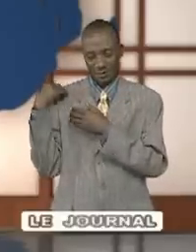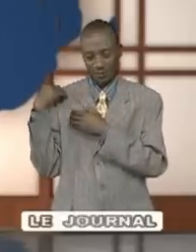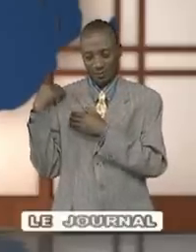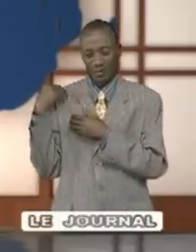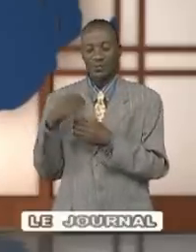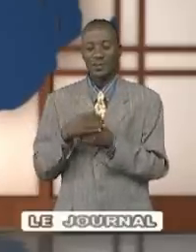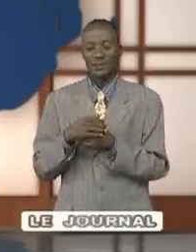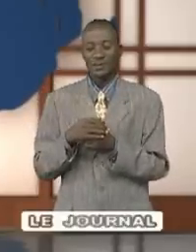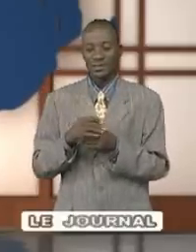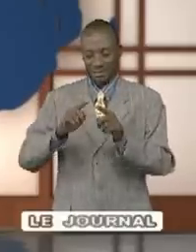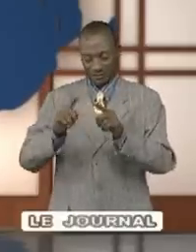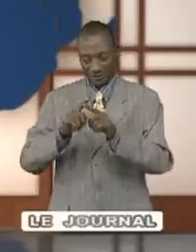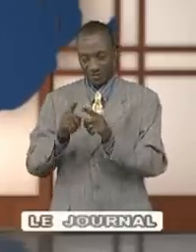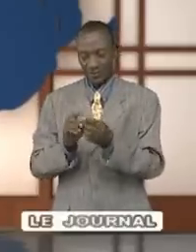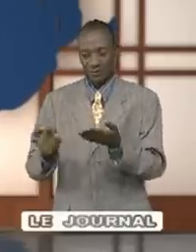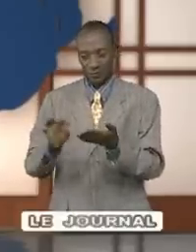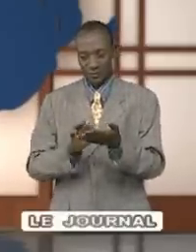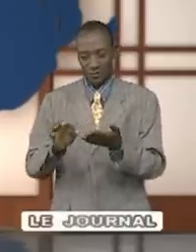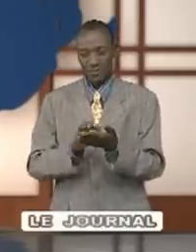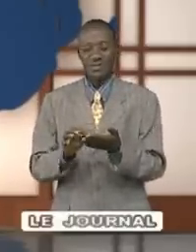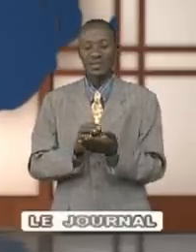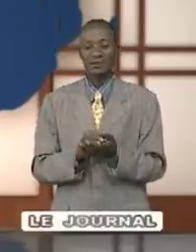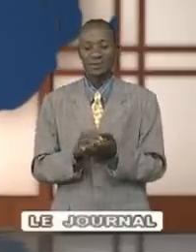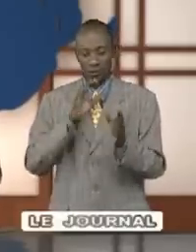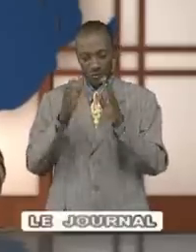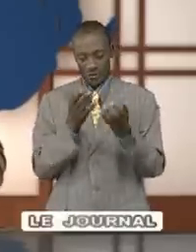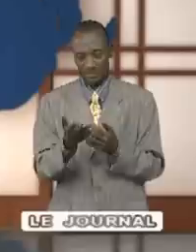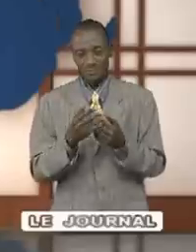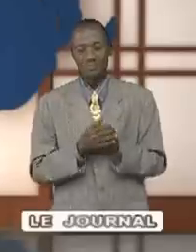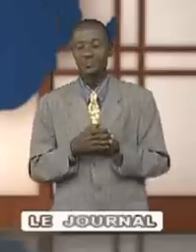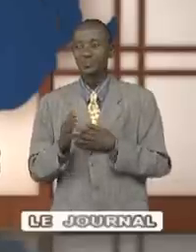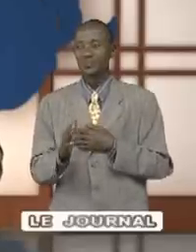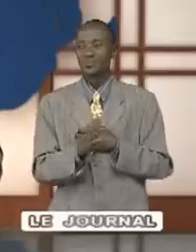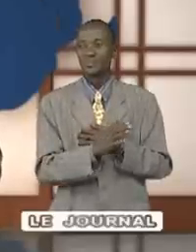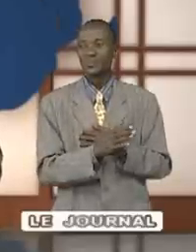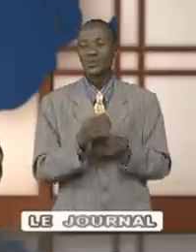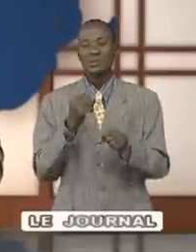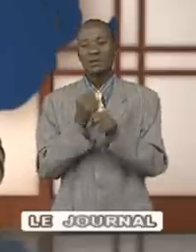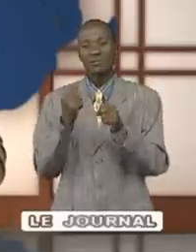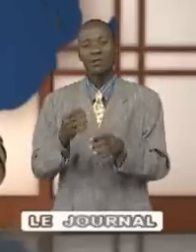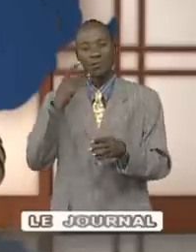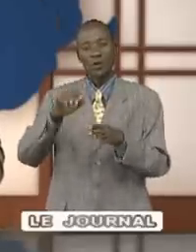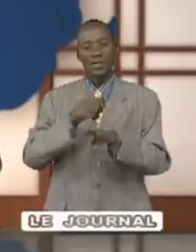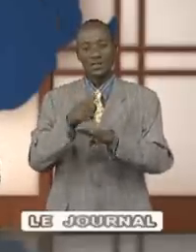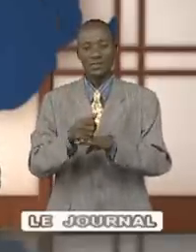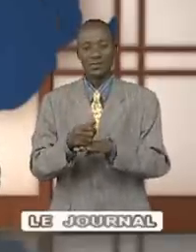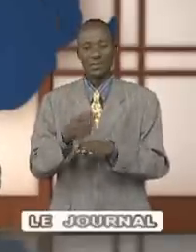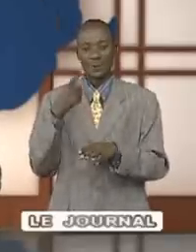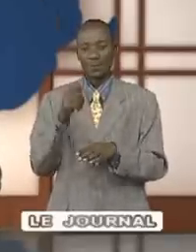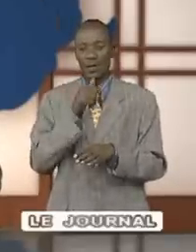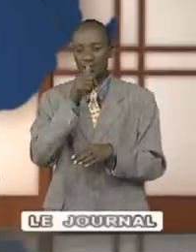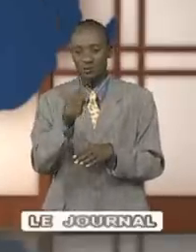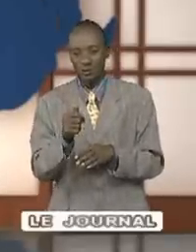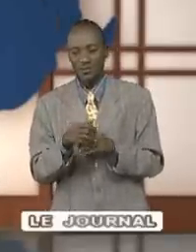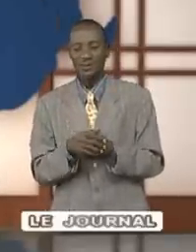les coordonnateurs Jean Londo Loura Kumbira. Les travaux de l'atelier sur la mise en œuvre de l'assurance maladie